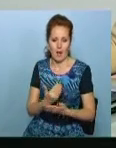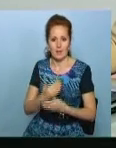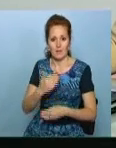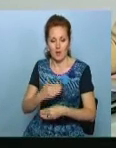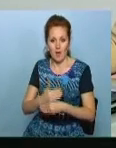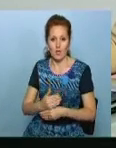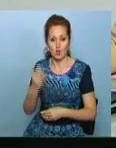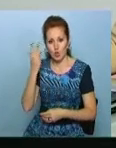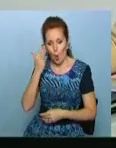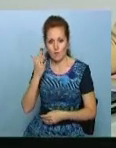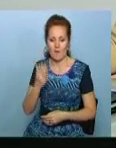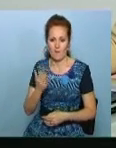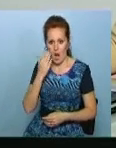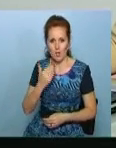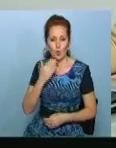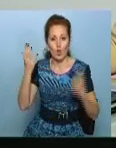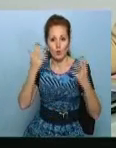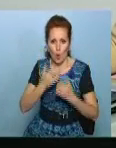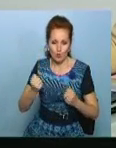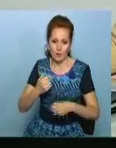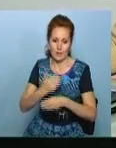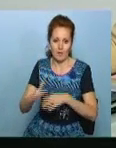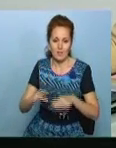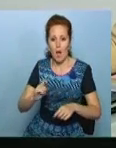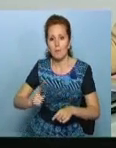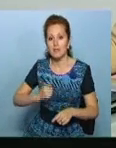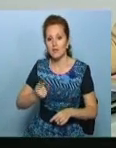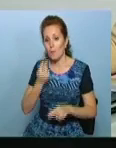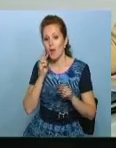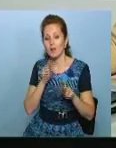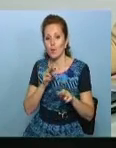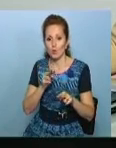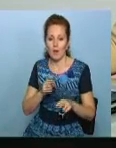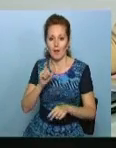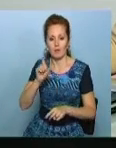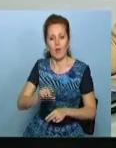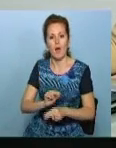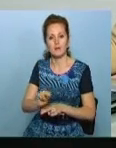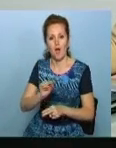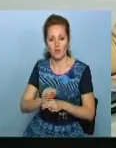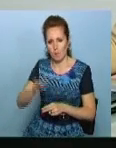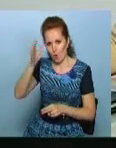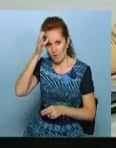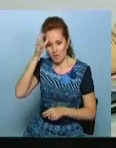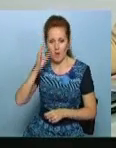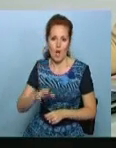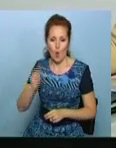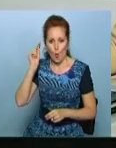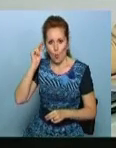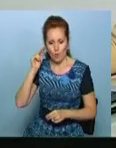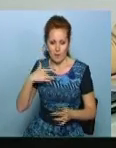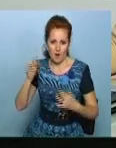летнюю ночь». За всеми действиями на сцене, за мастерством молодых театралов наблюдают их наставники, профессора Высшего театрального училища